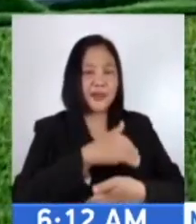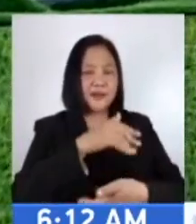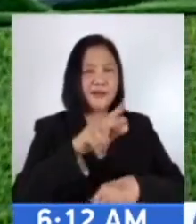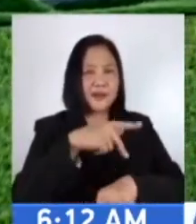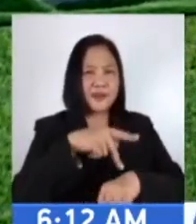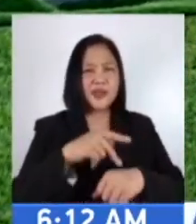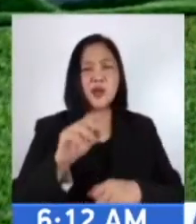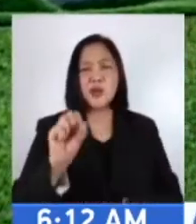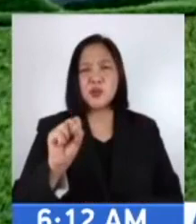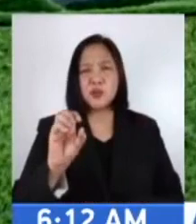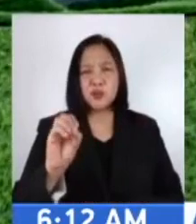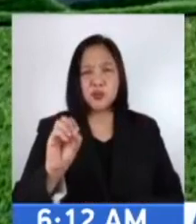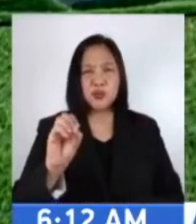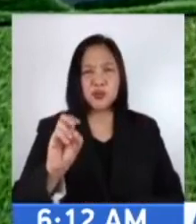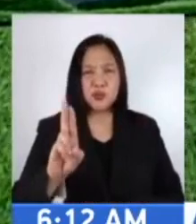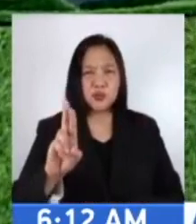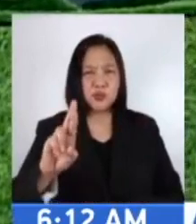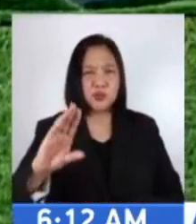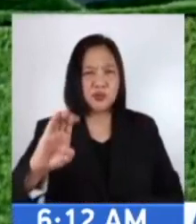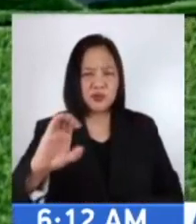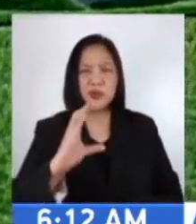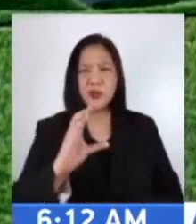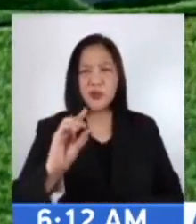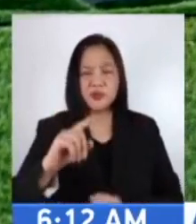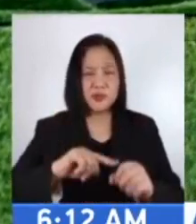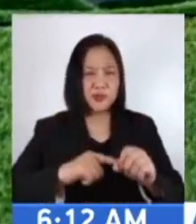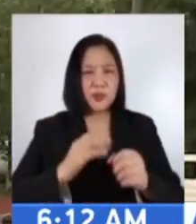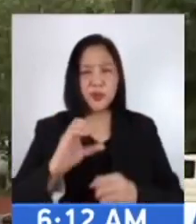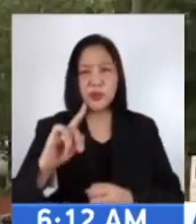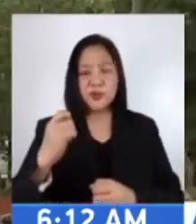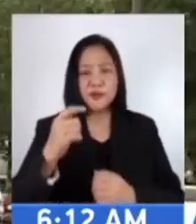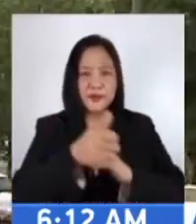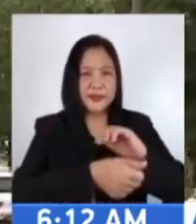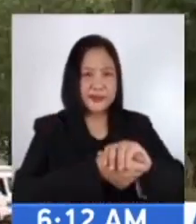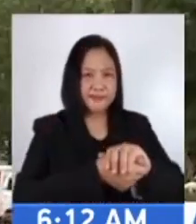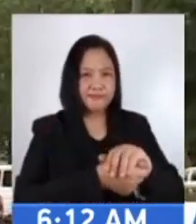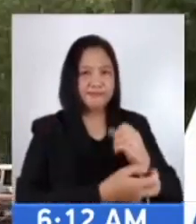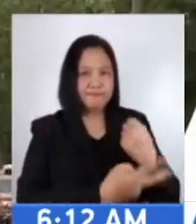eleksyon. May unang balita si Tina Panganiban Perez.